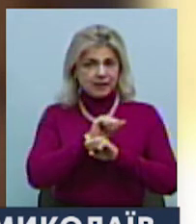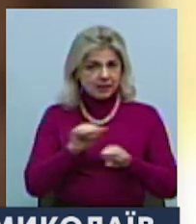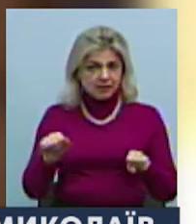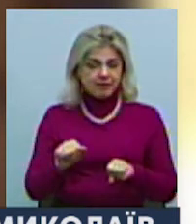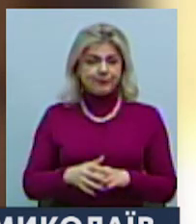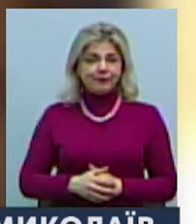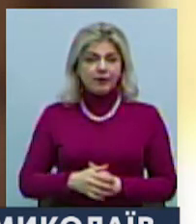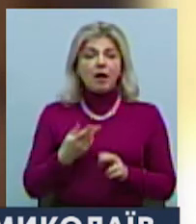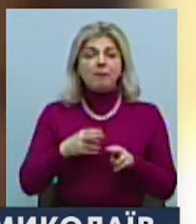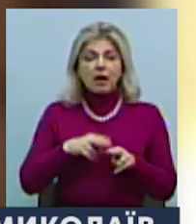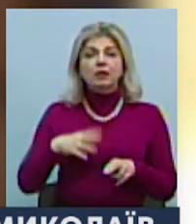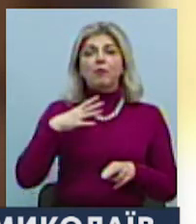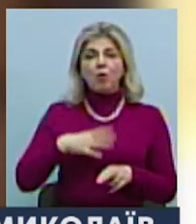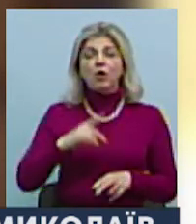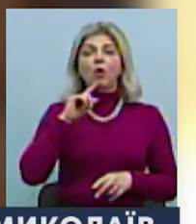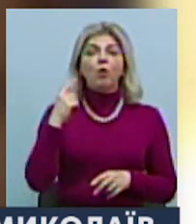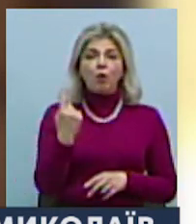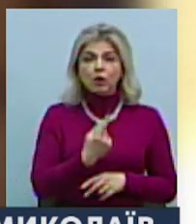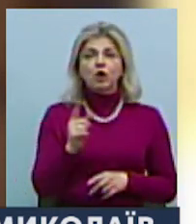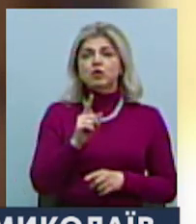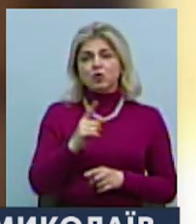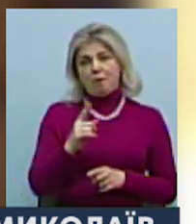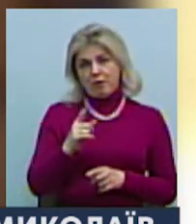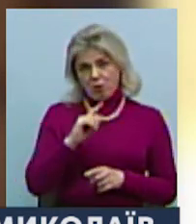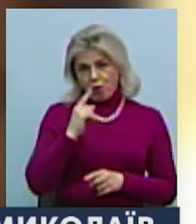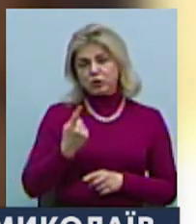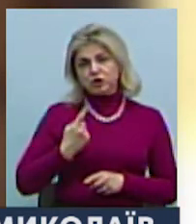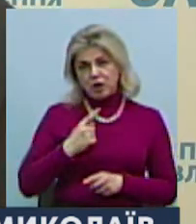більше. Довелося рік чекати дозволу, щоб встановити дошку.